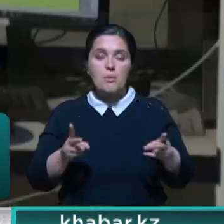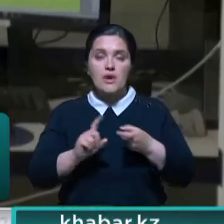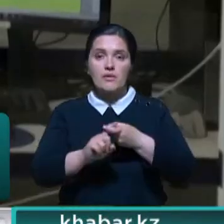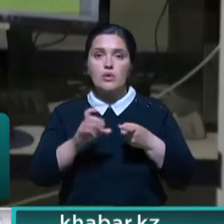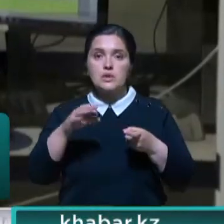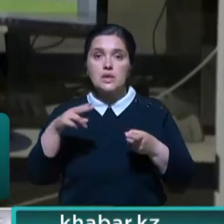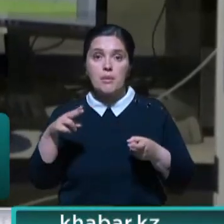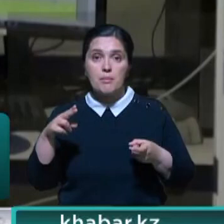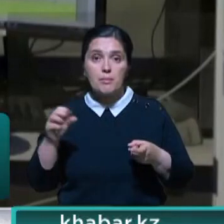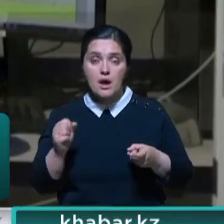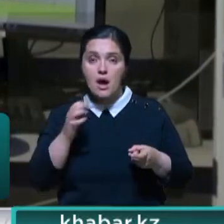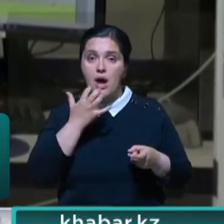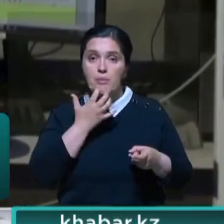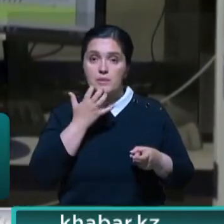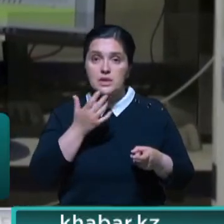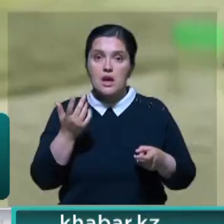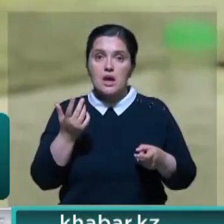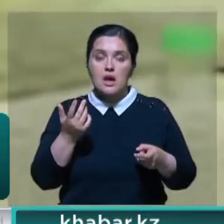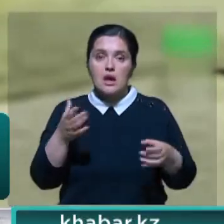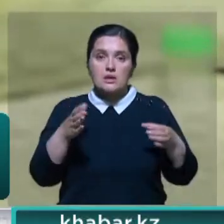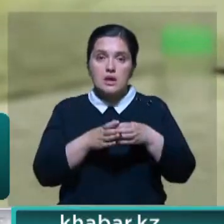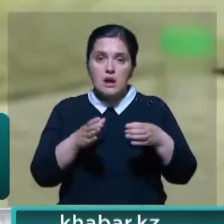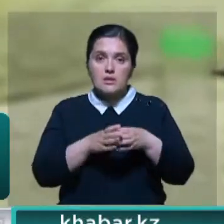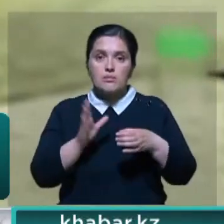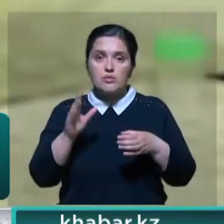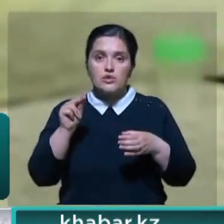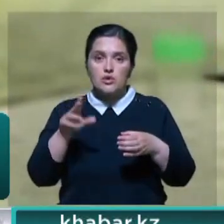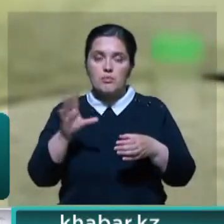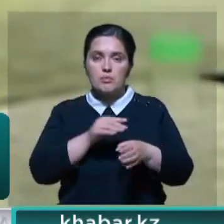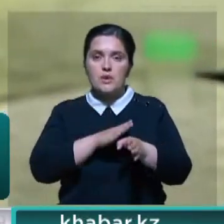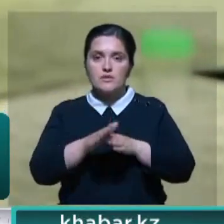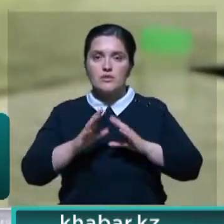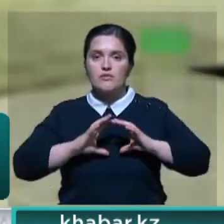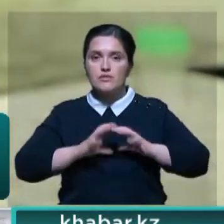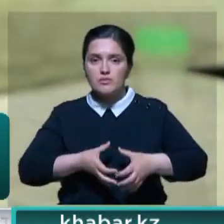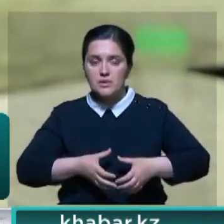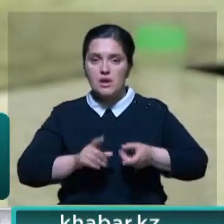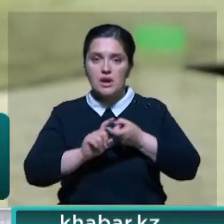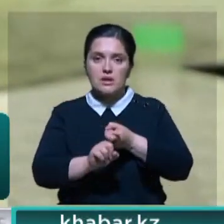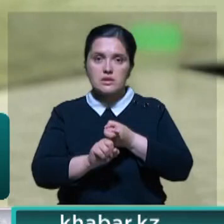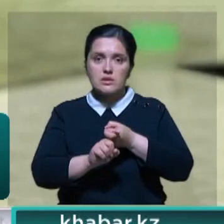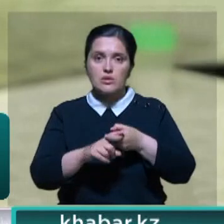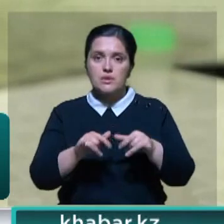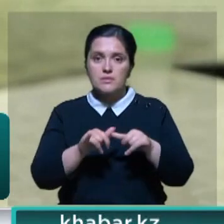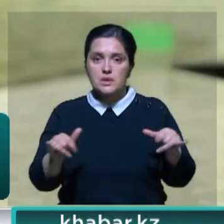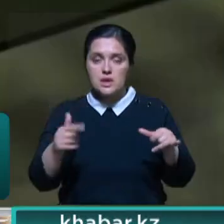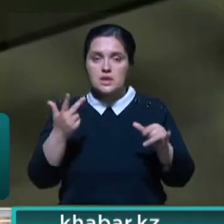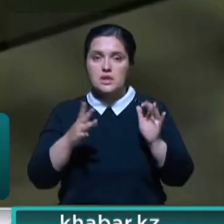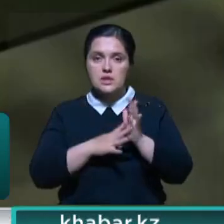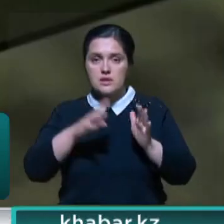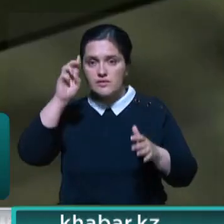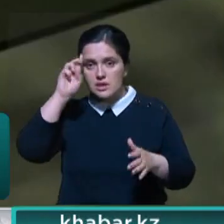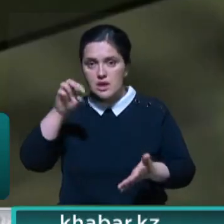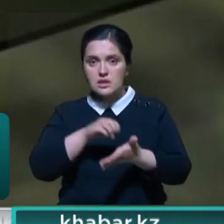вируса оспы обезьян. После этого организация может ввести чрезвычайное положение по всему миру. Инфекция уже распространилась